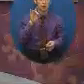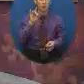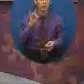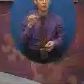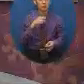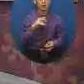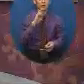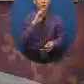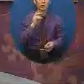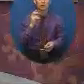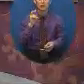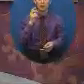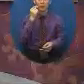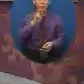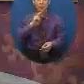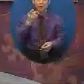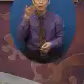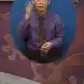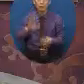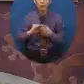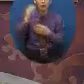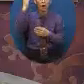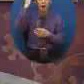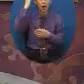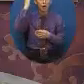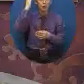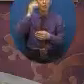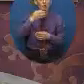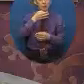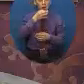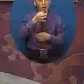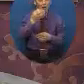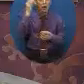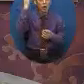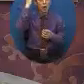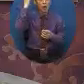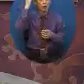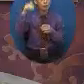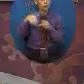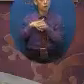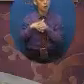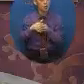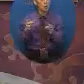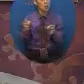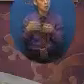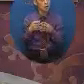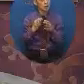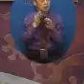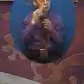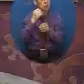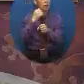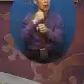처음부터 이 번안곡일지라도 우리나라 창법이나 우리나라 문화하고 어떤 식으로든지 이렇게 만나